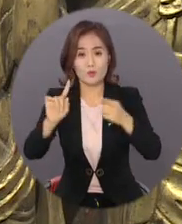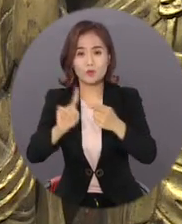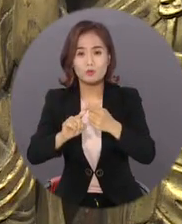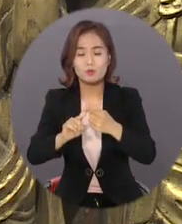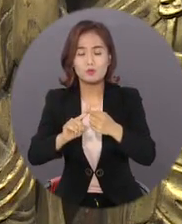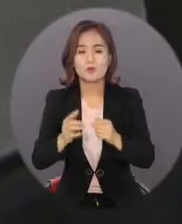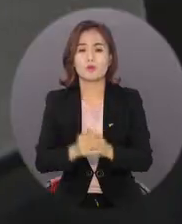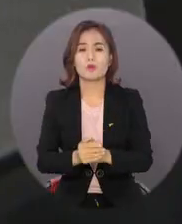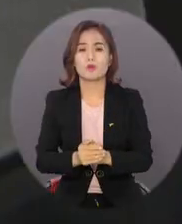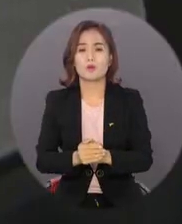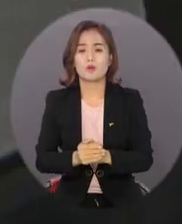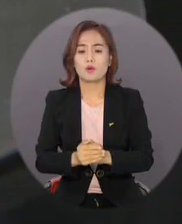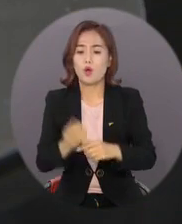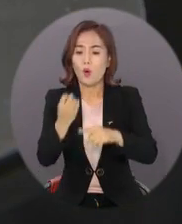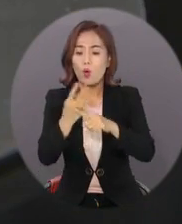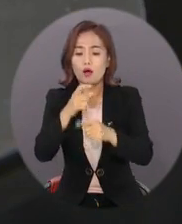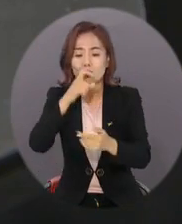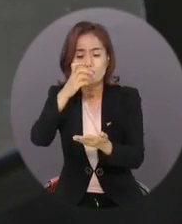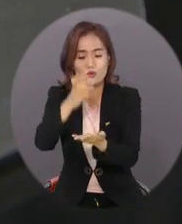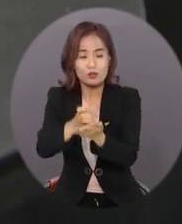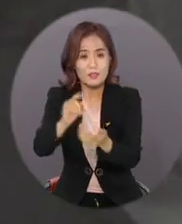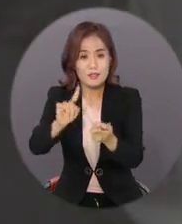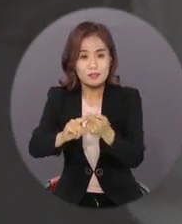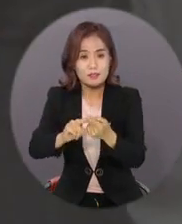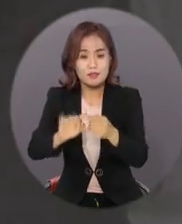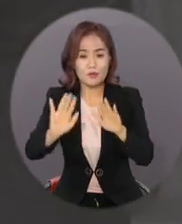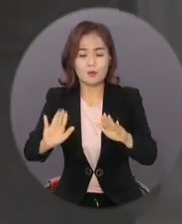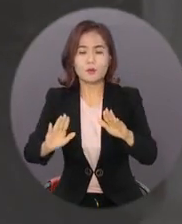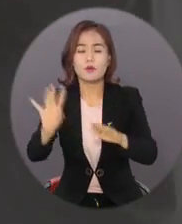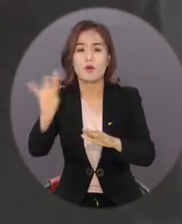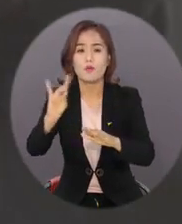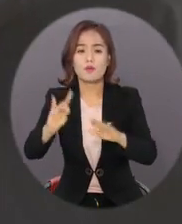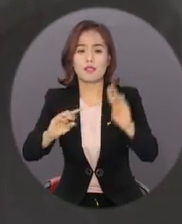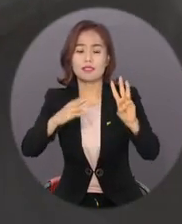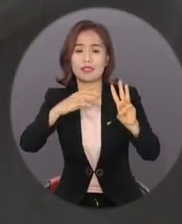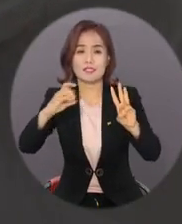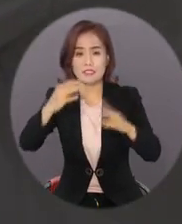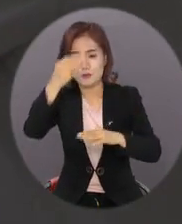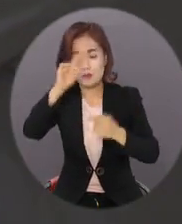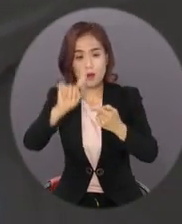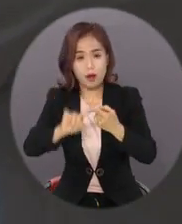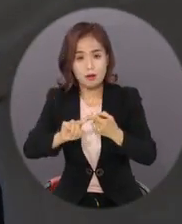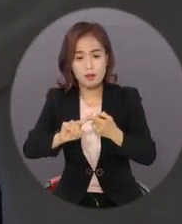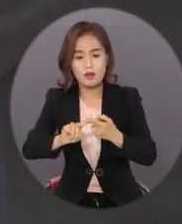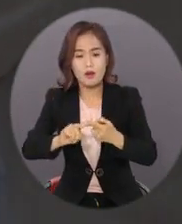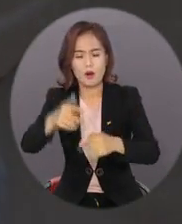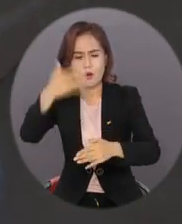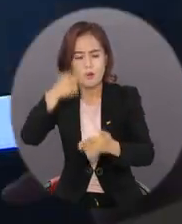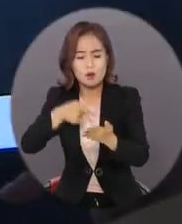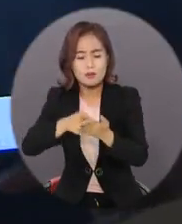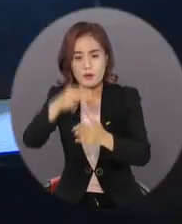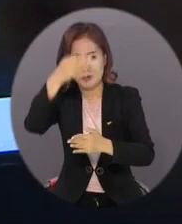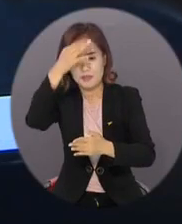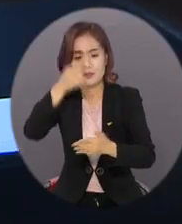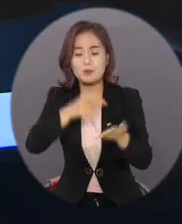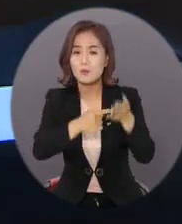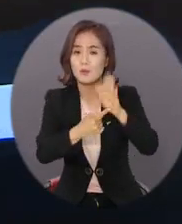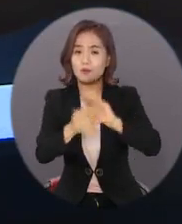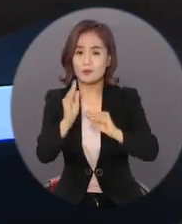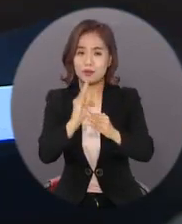특히 고민하여 썼다는 황금술자는 현대의 3D 기술과 결합돼서 고려 세공 기술의 진수를 만끽하게